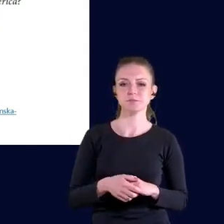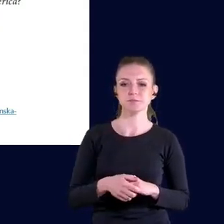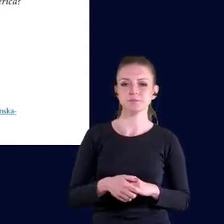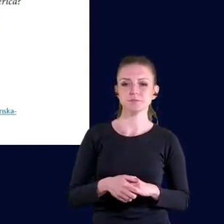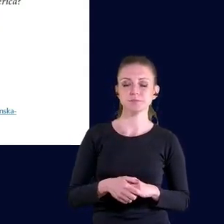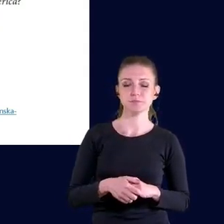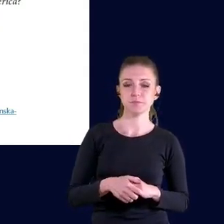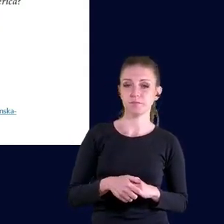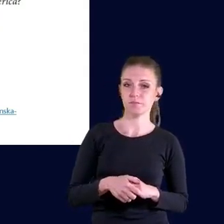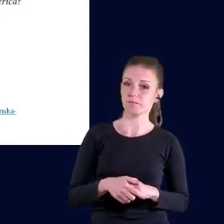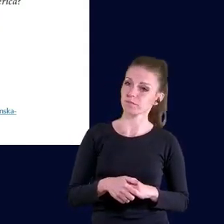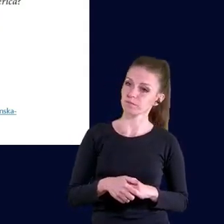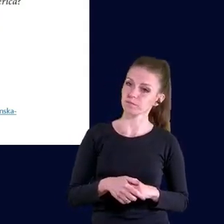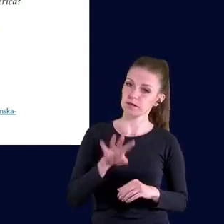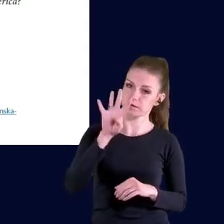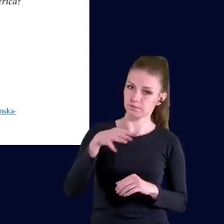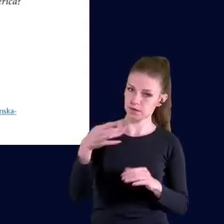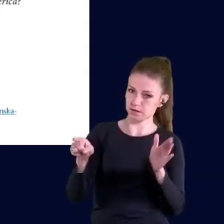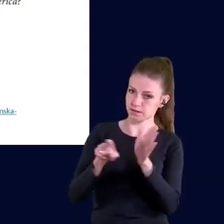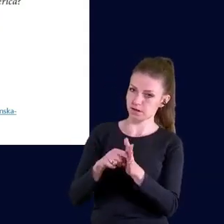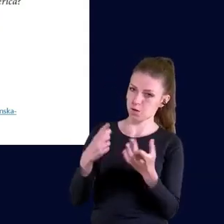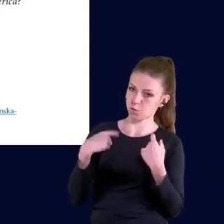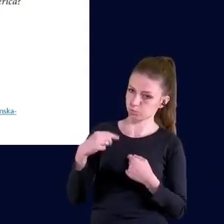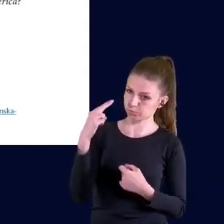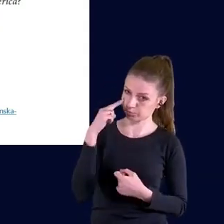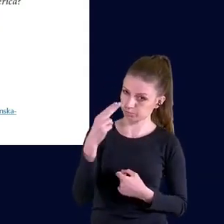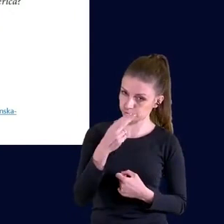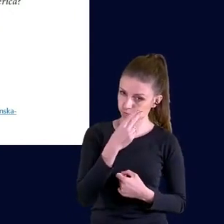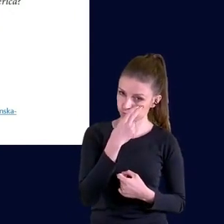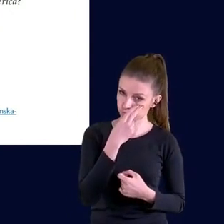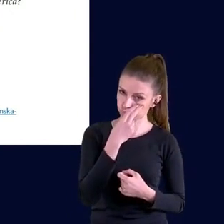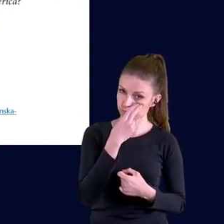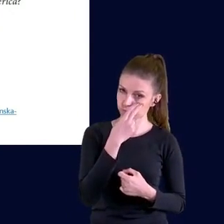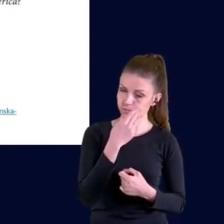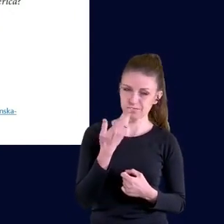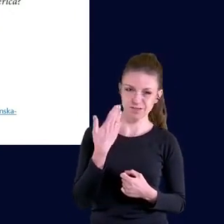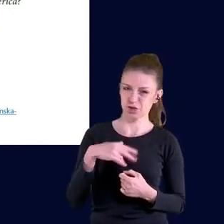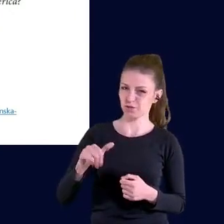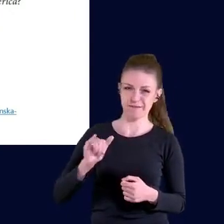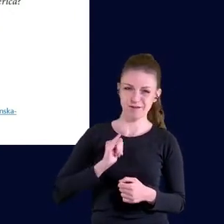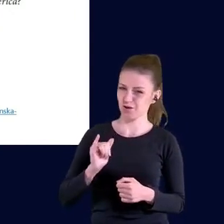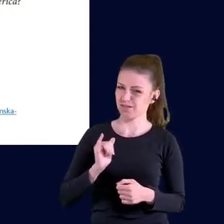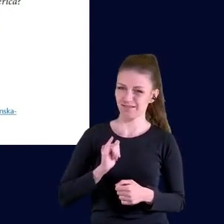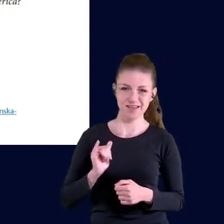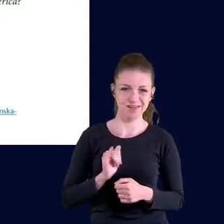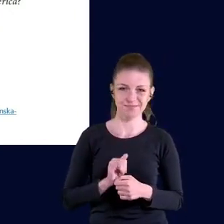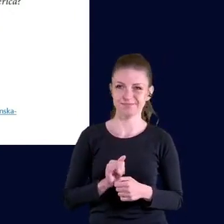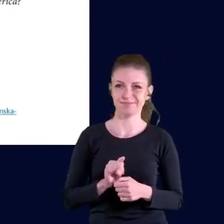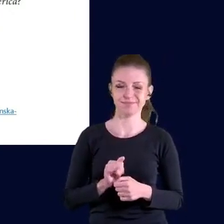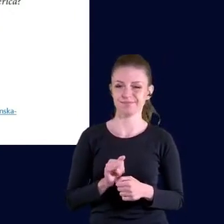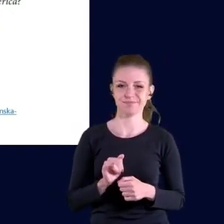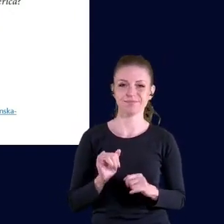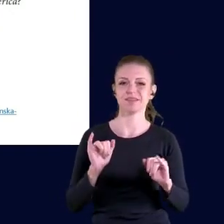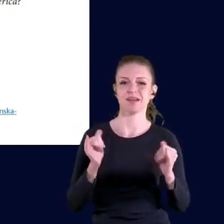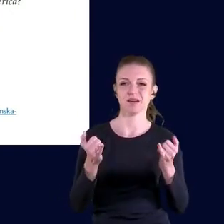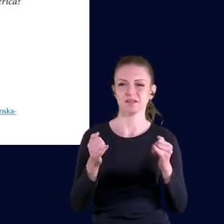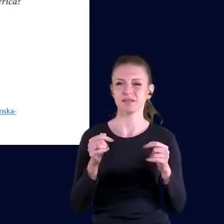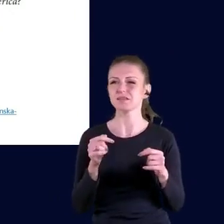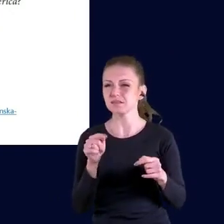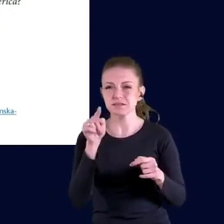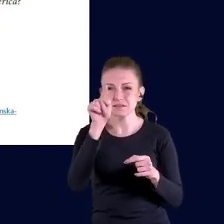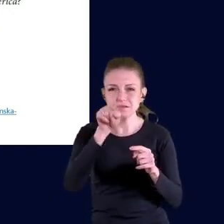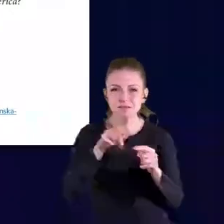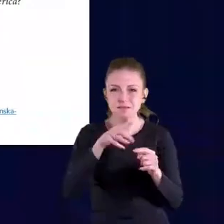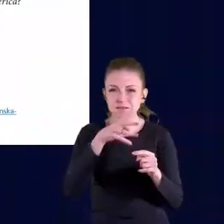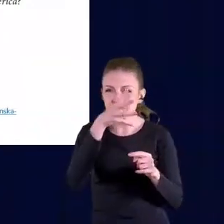tabelę dla osób niewidomych są szaleni wygodne mianowicie poruszanie się po tych tabelach i o